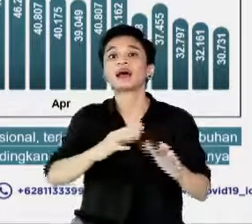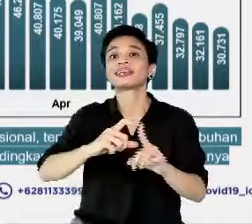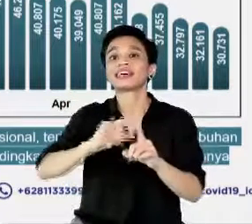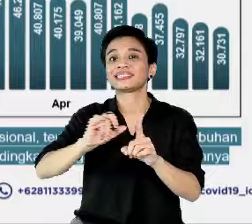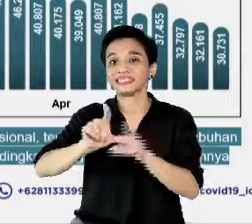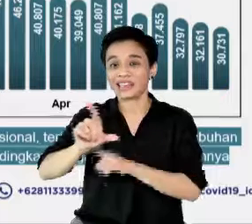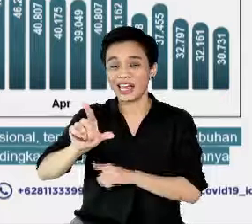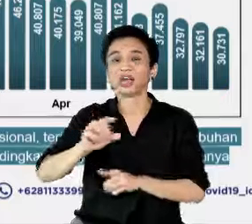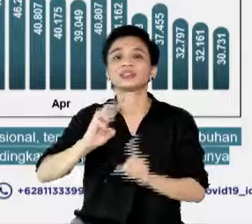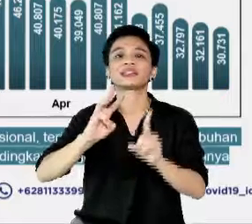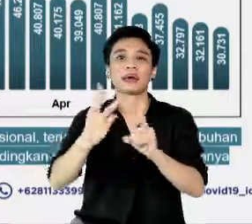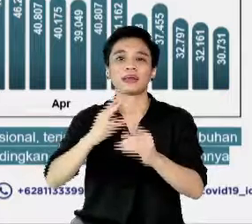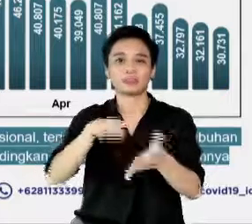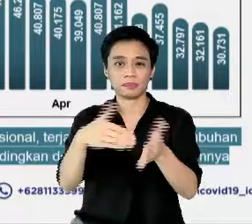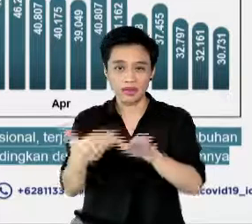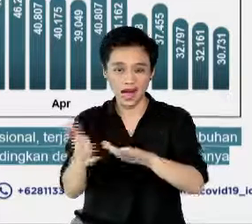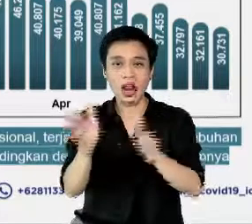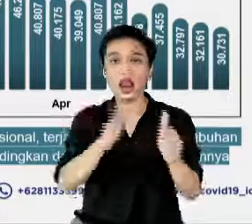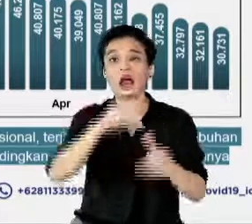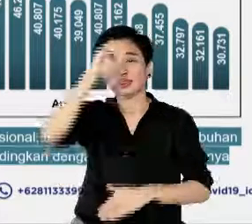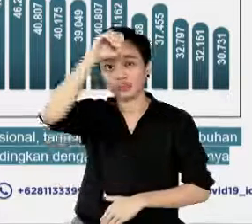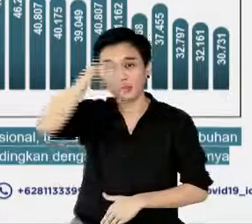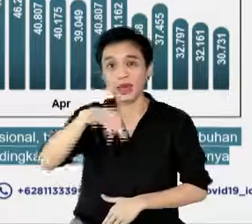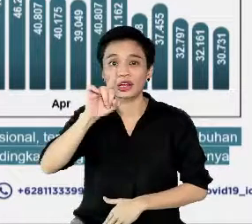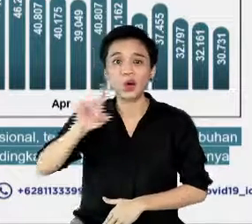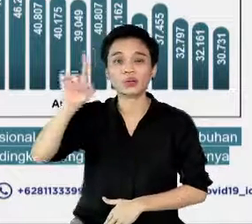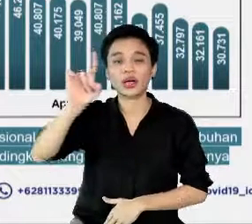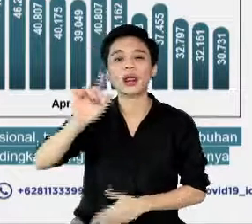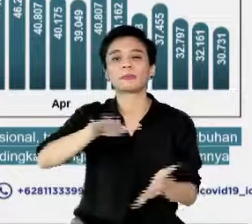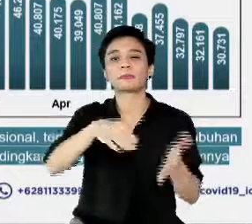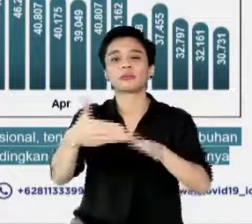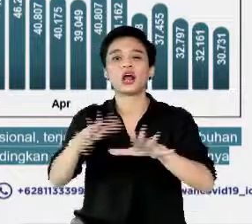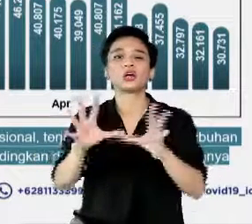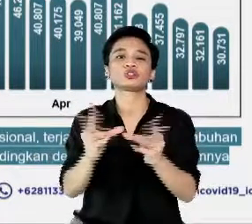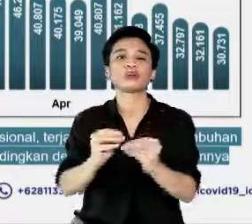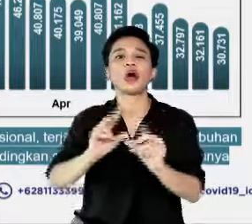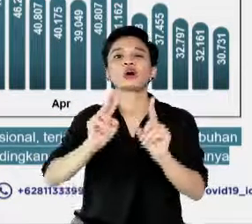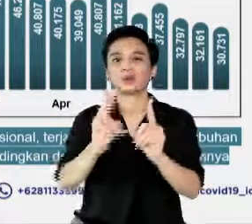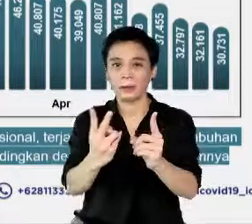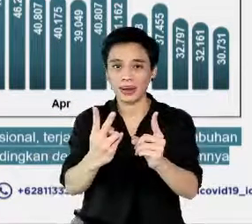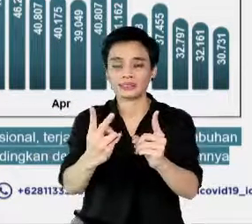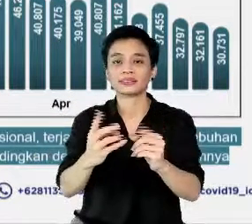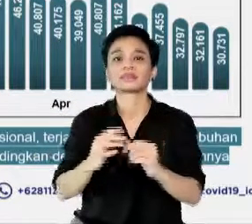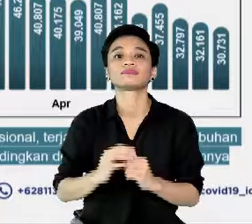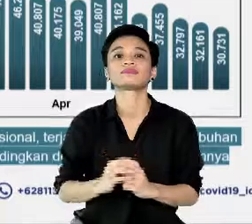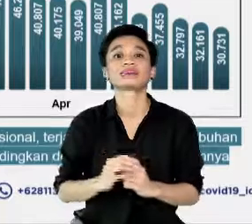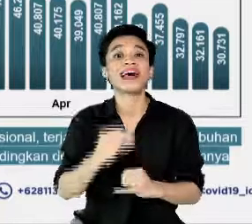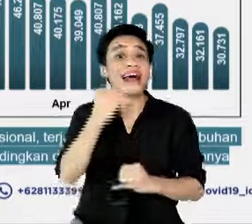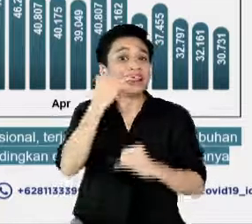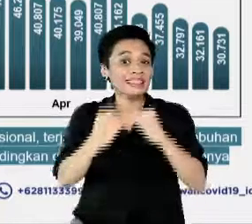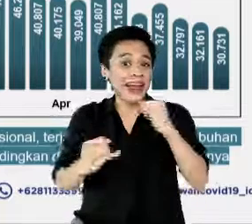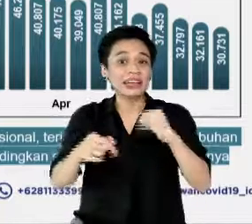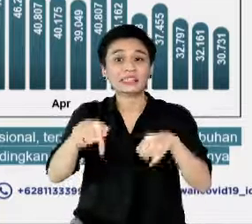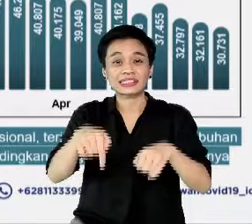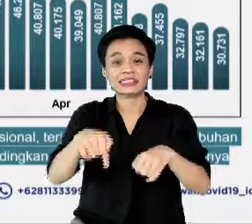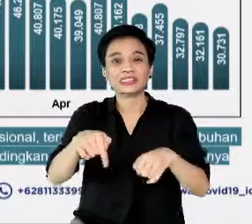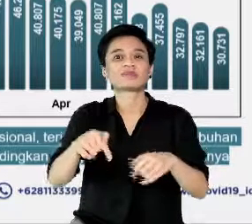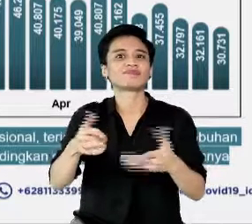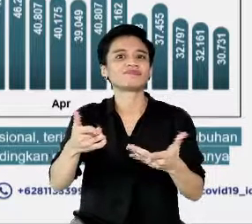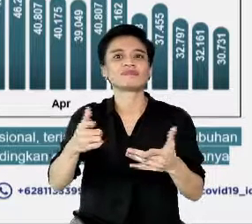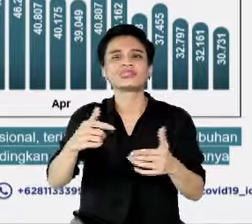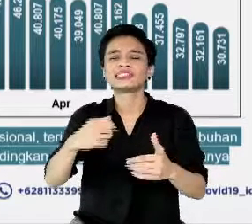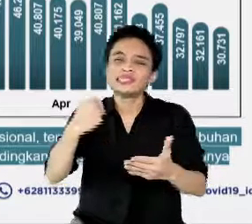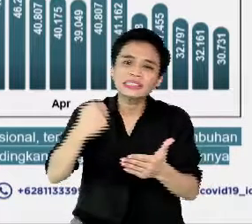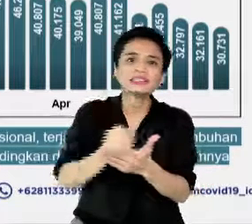naik 13 kematian dan Sumatera Utara naik 12 kematian terakhir untuk kesembuhan Sangat disayangkan